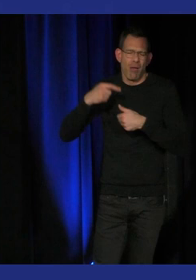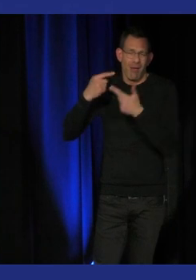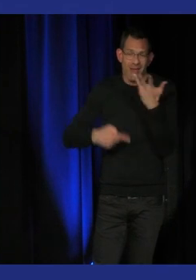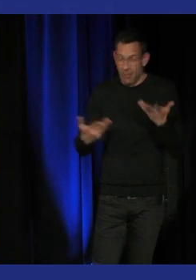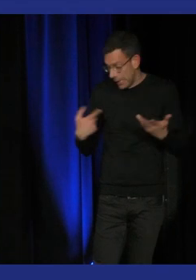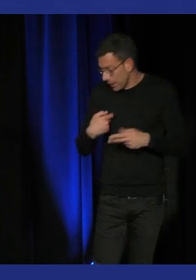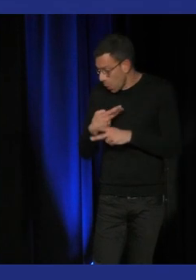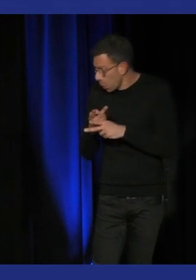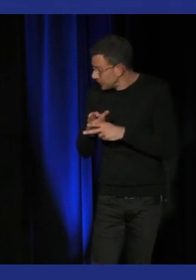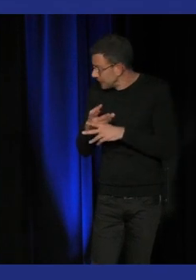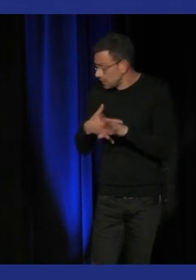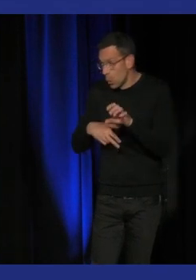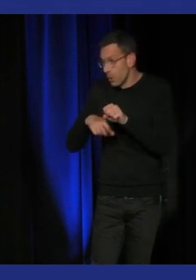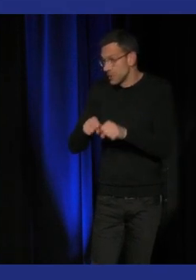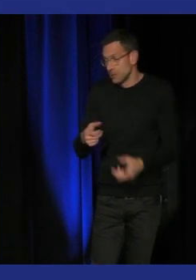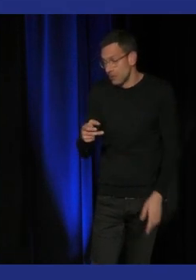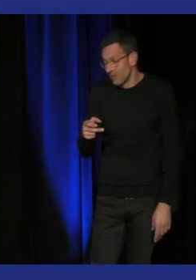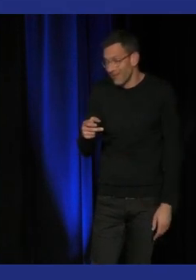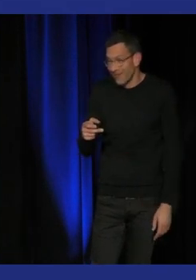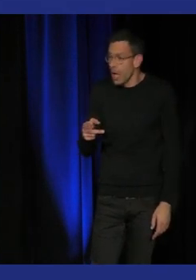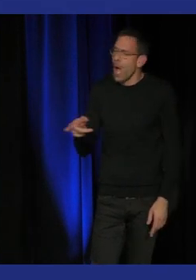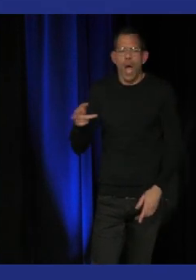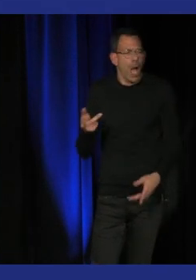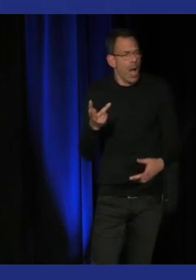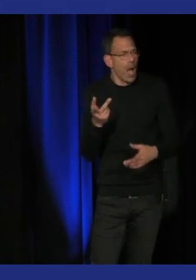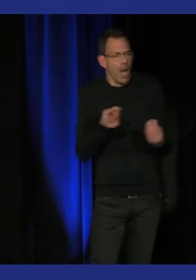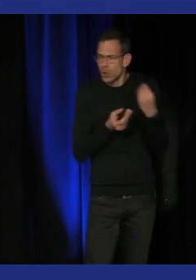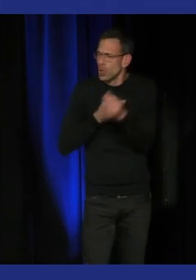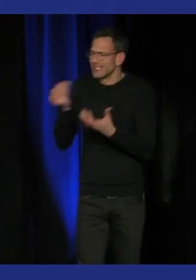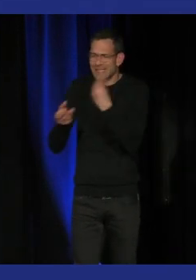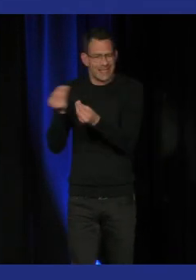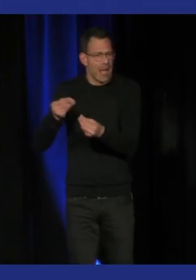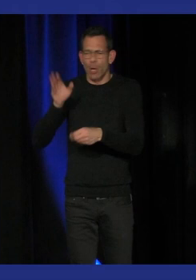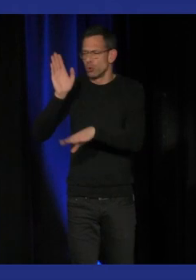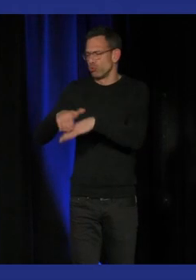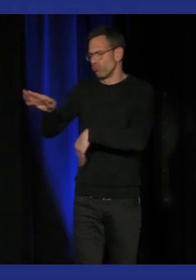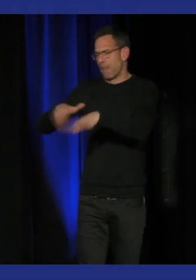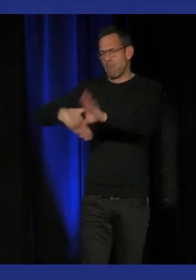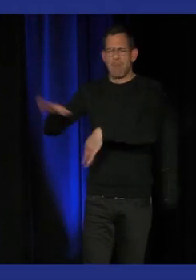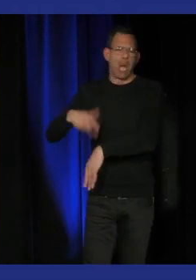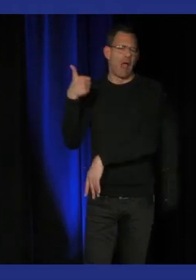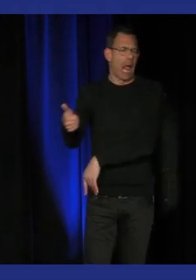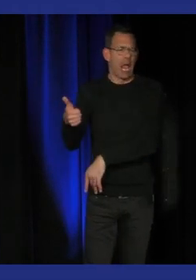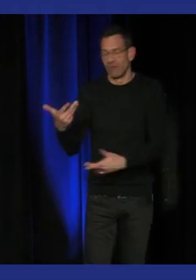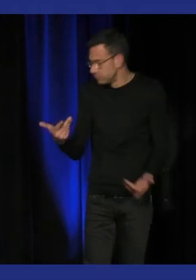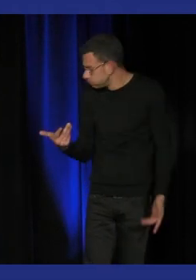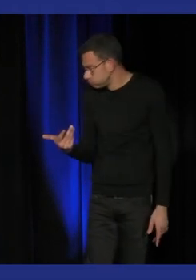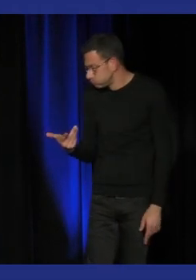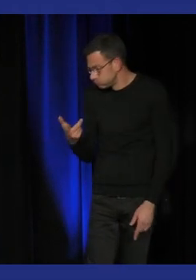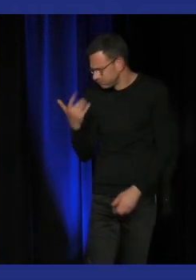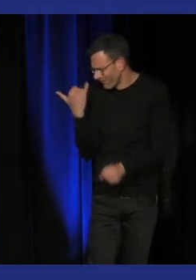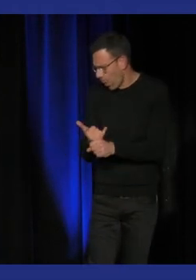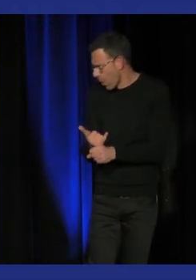compensation, c'est vraiment en leurre quoi, de se dire que tiens, on va lui mettre ça, ça, ça et ça, puis là elle va fonctionner du tonnerre de Zeus, et